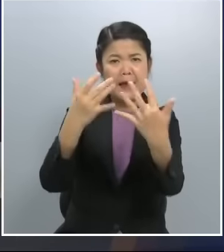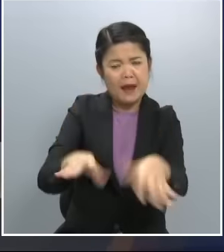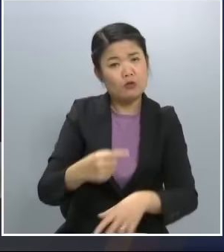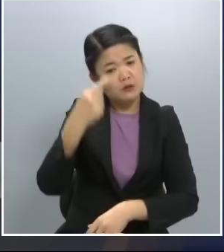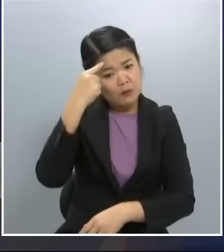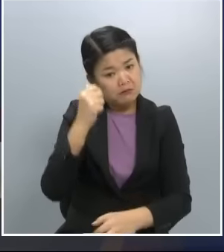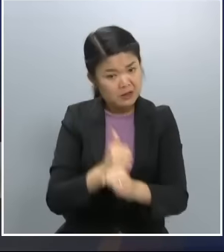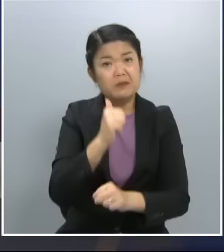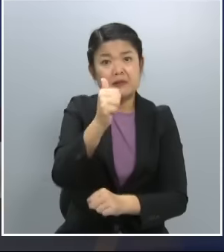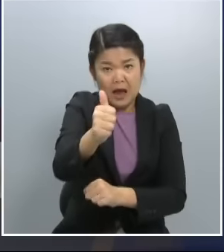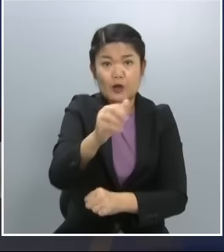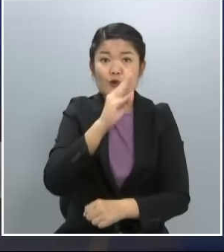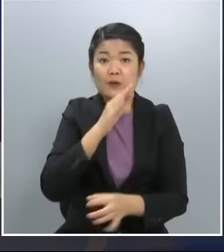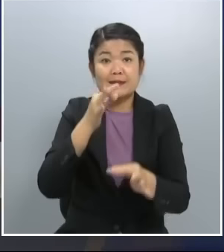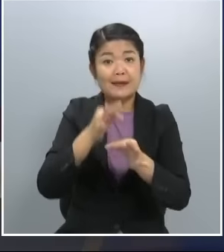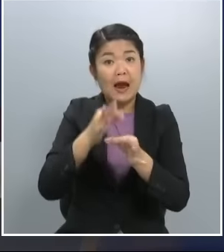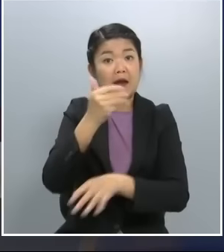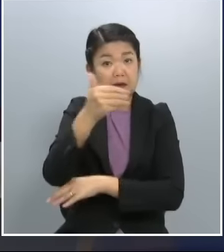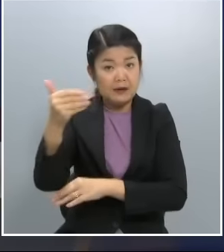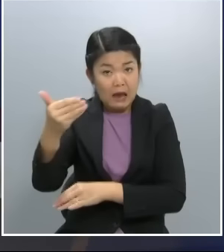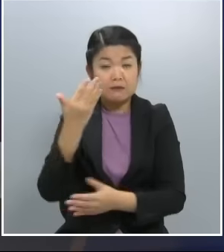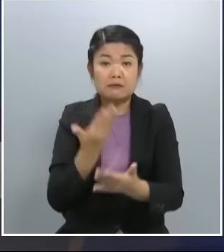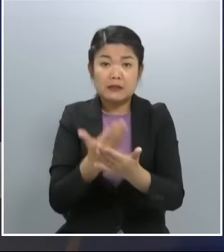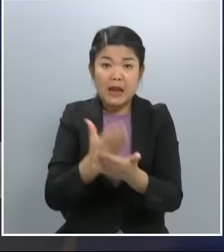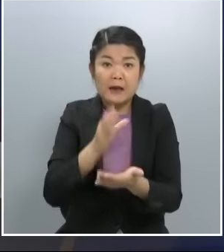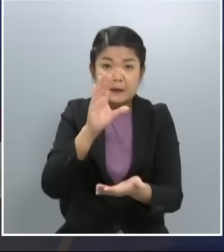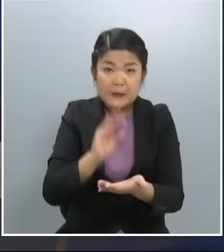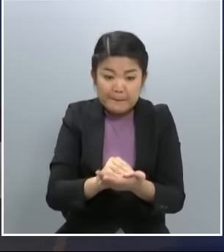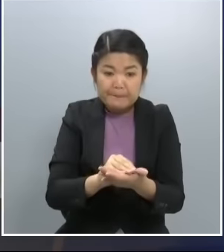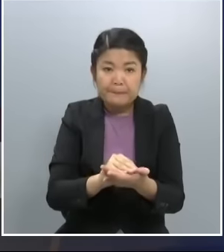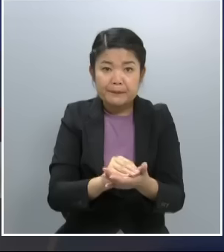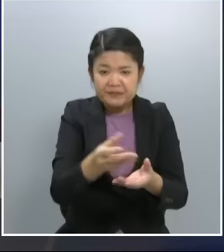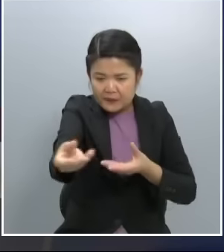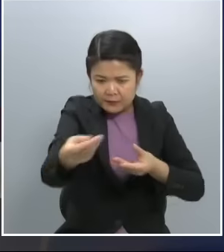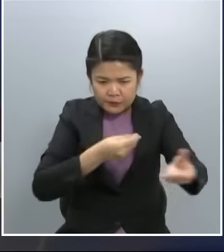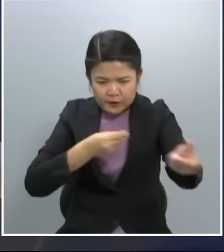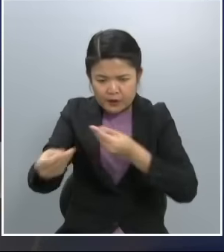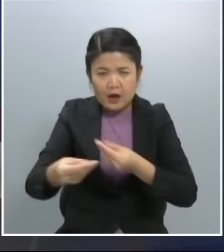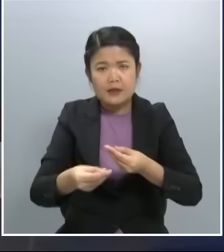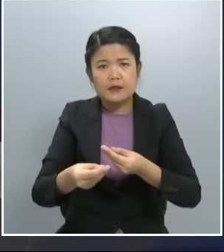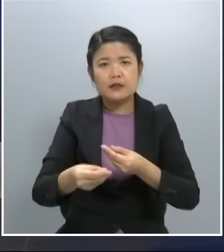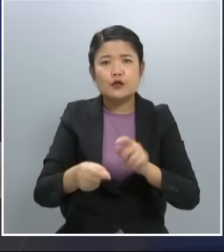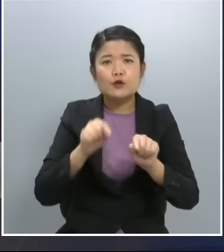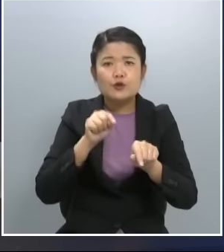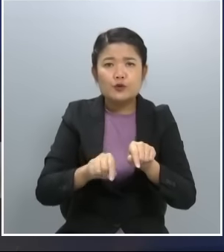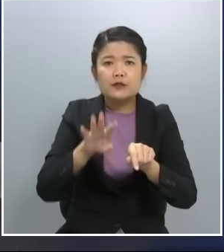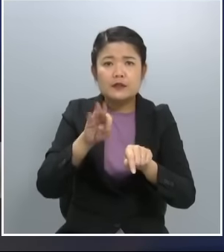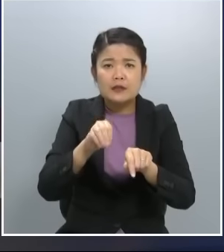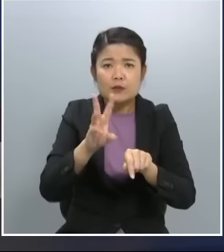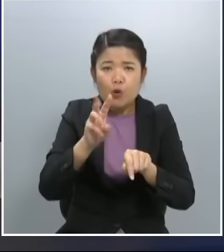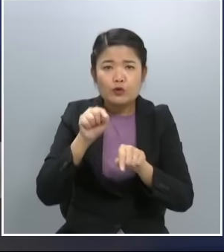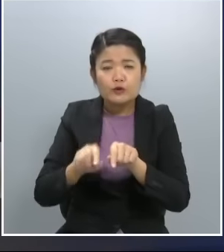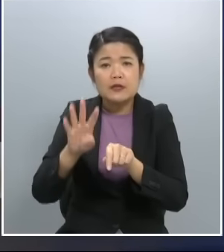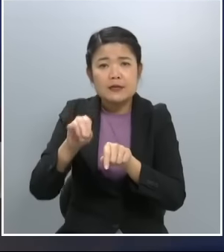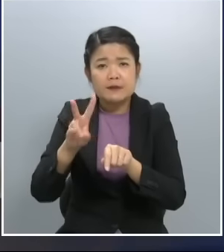หมที่แบงก์ชาติเก็บตรงที่ว่านี้เนี่ย0.46หรือ0.47%ให้เ